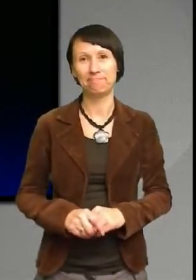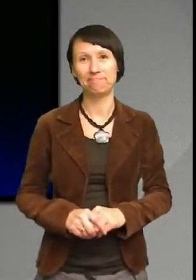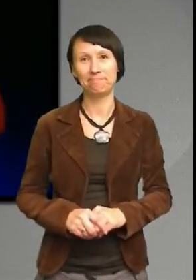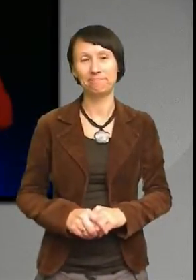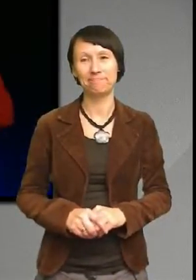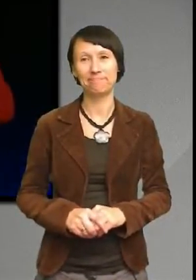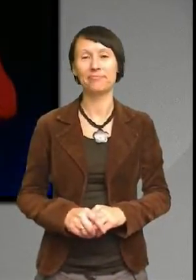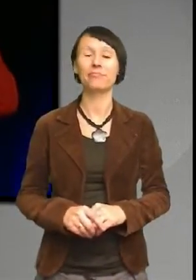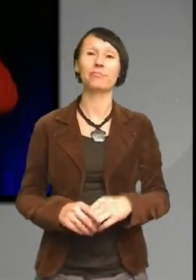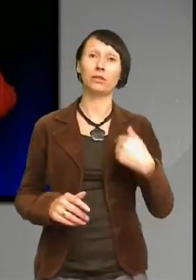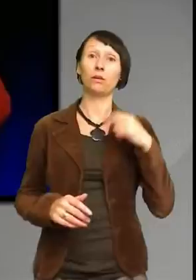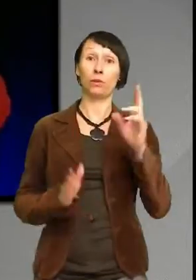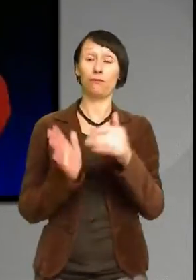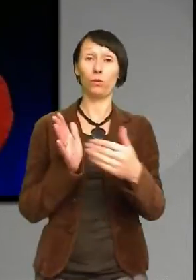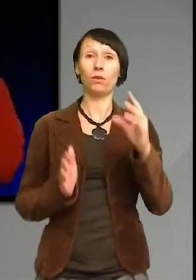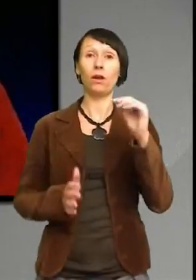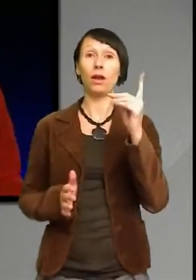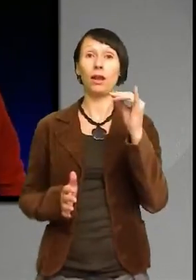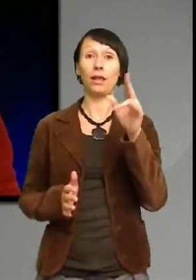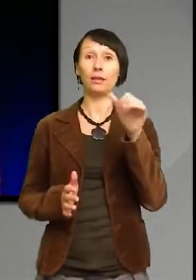Själv kommer jag från den lilla staden Allingsås.